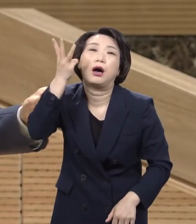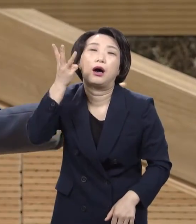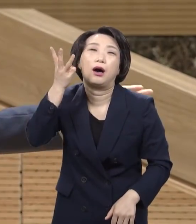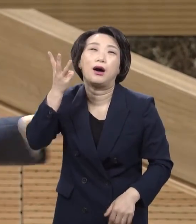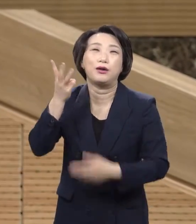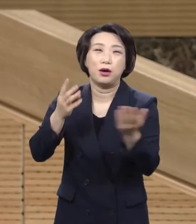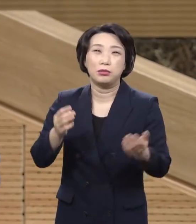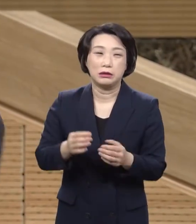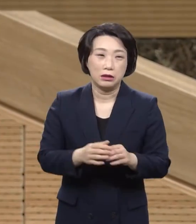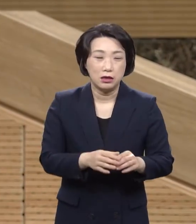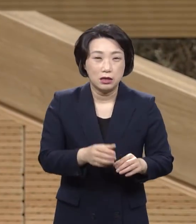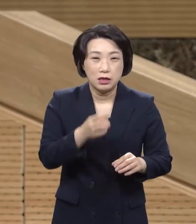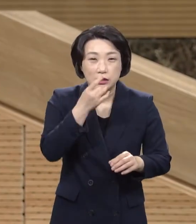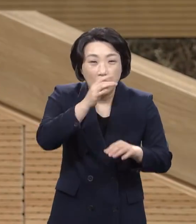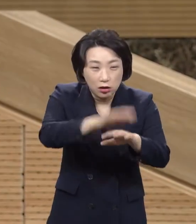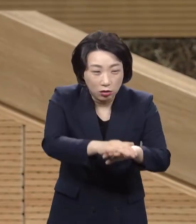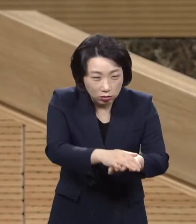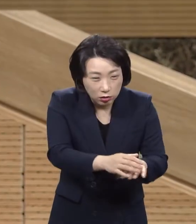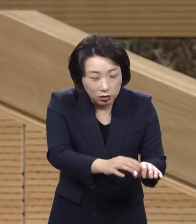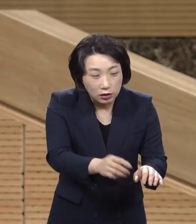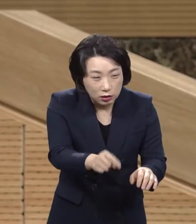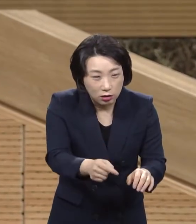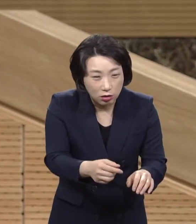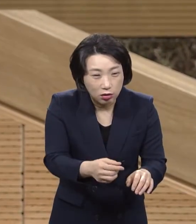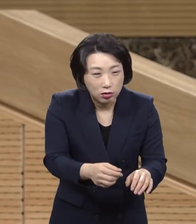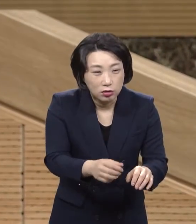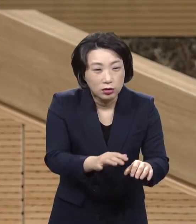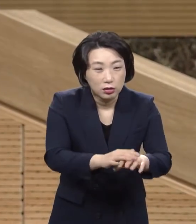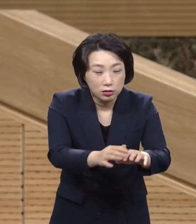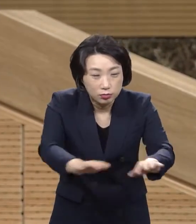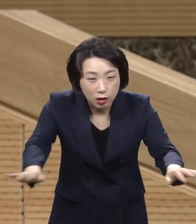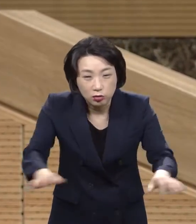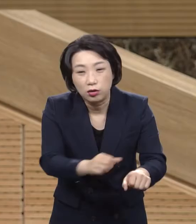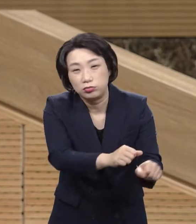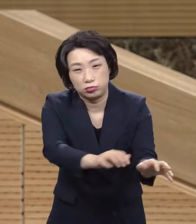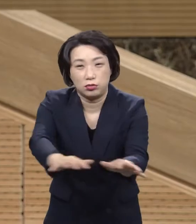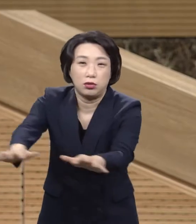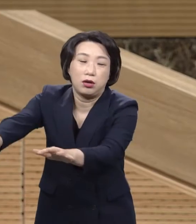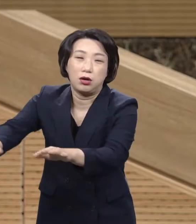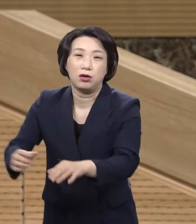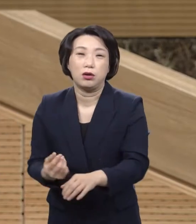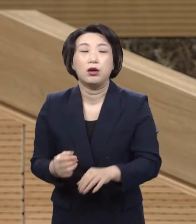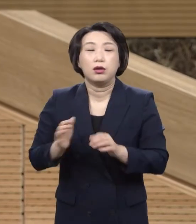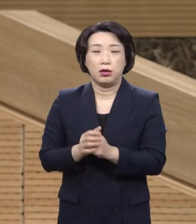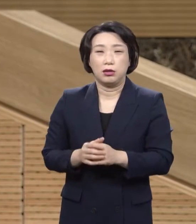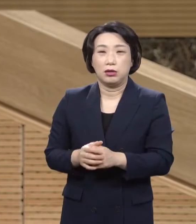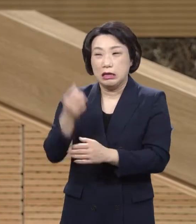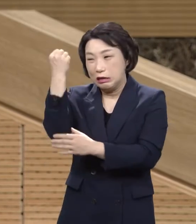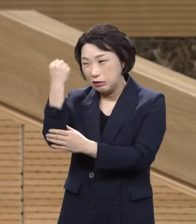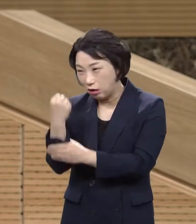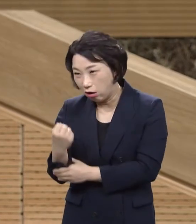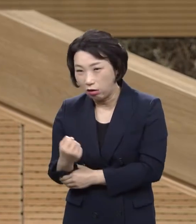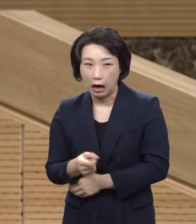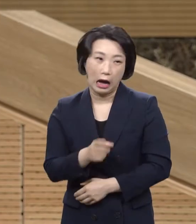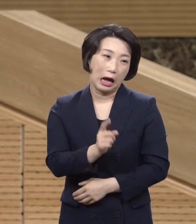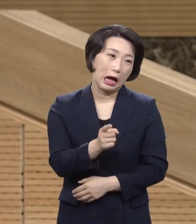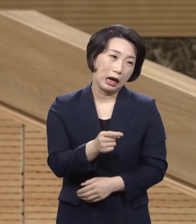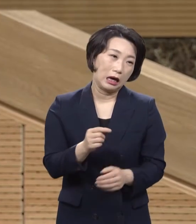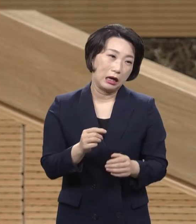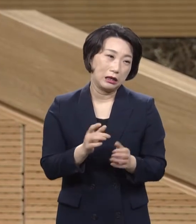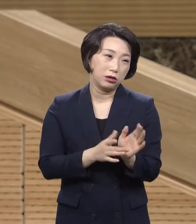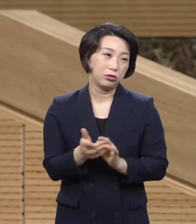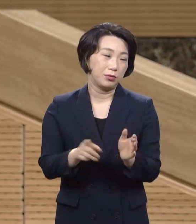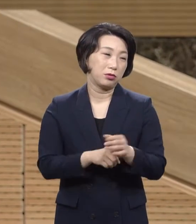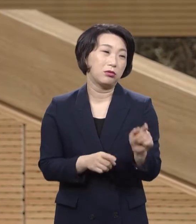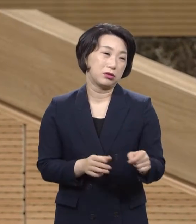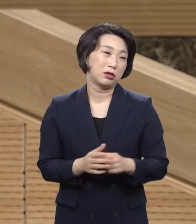데 있는 건 떠나가고 높은 데 있는 건 싹 썩어서 없어져 버리고, 야, 저놈의 집 구석 예수 믿다